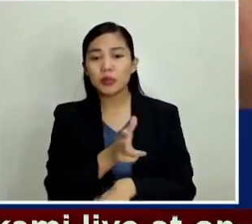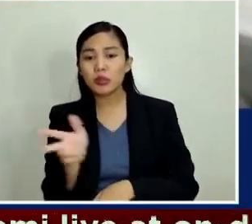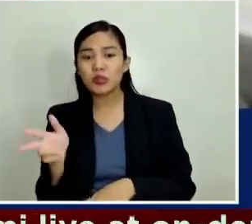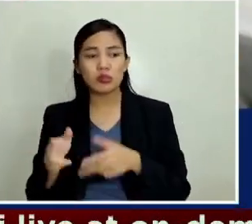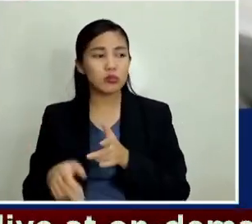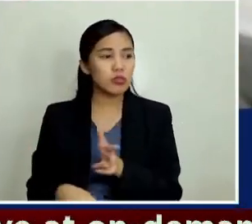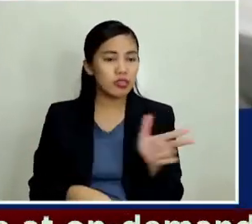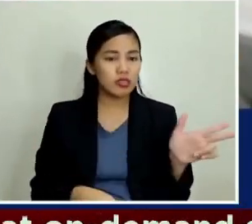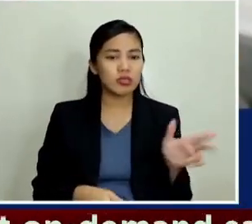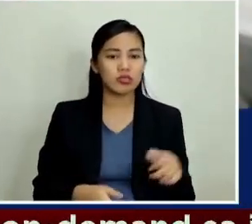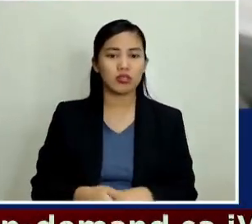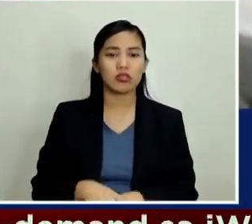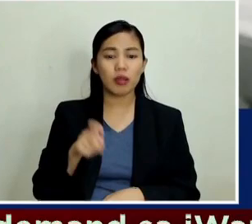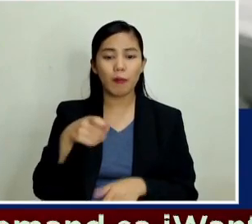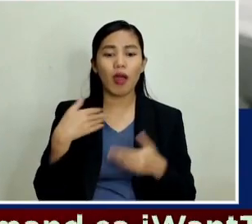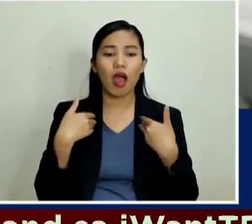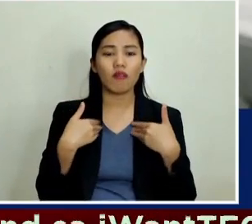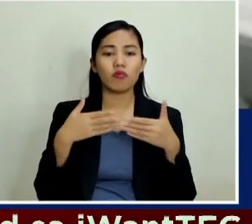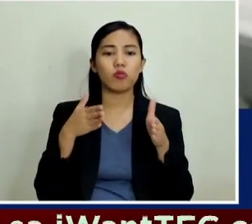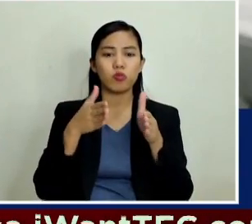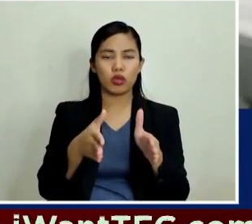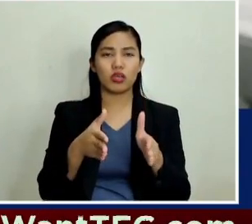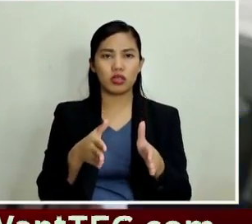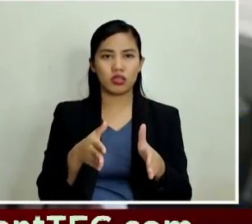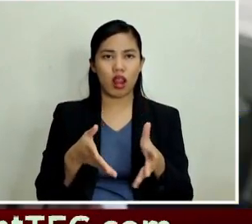kaming lumiko.